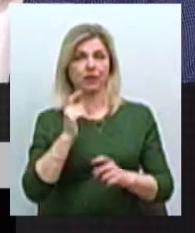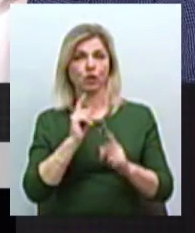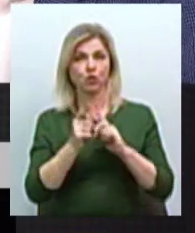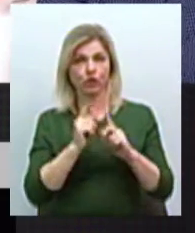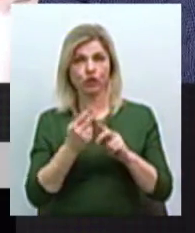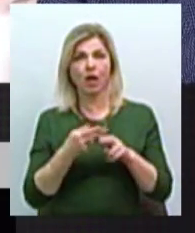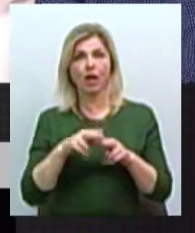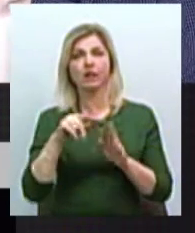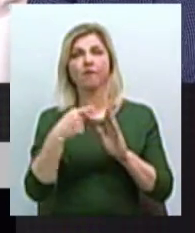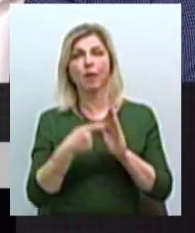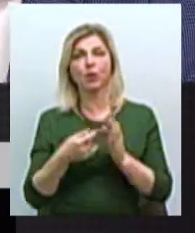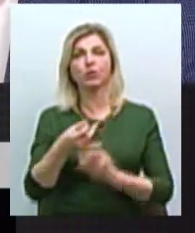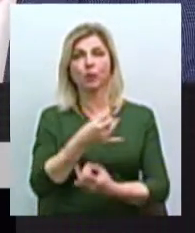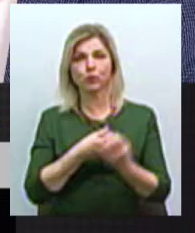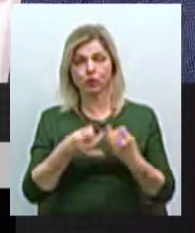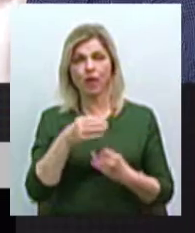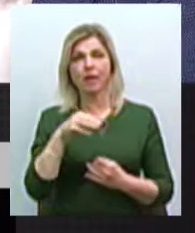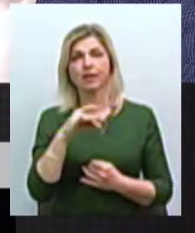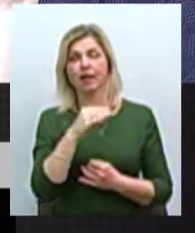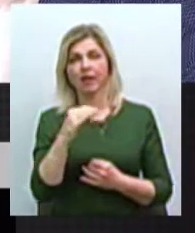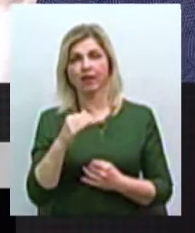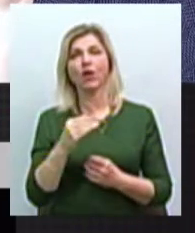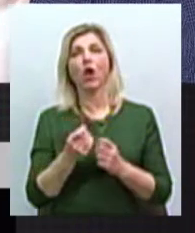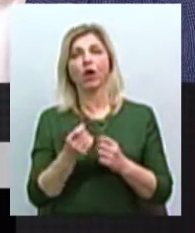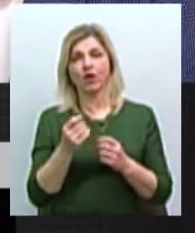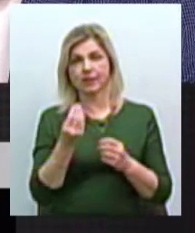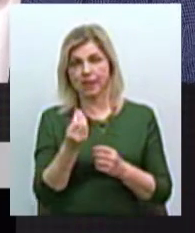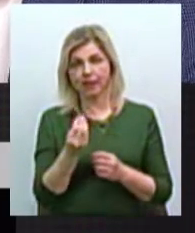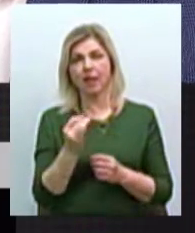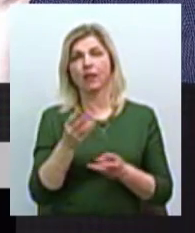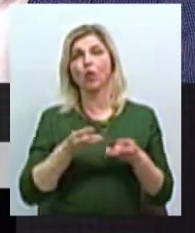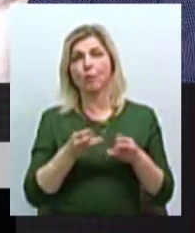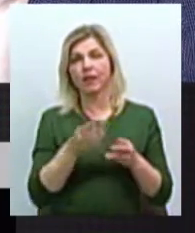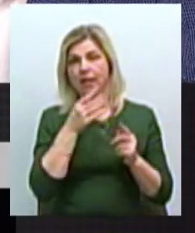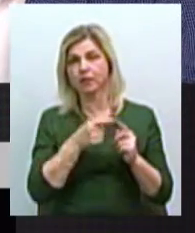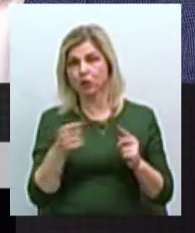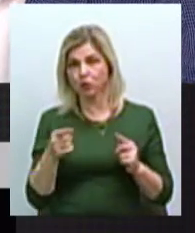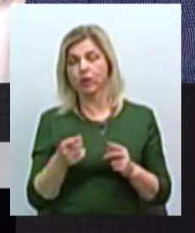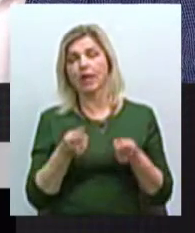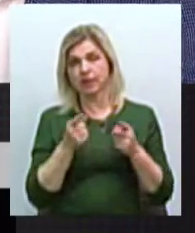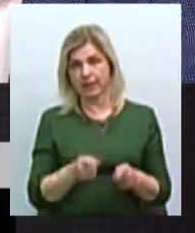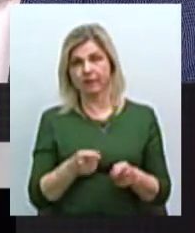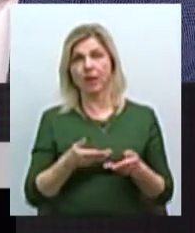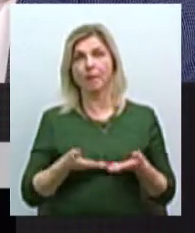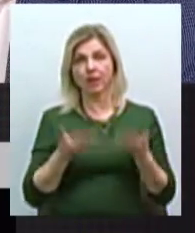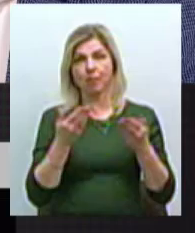обсуждаются, подготовки, тарифообразования к отопительного сезона. Поэтому действительно мы поднимаем этот вопрос вместе с